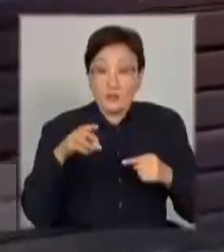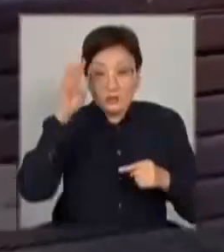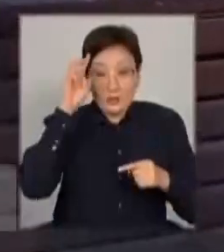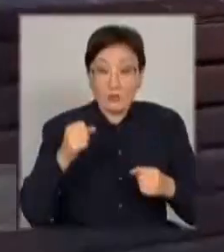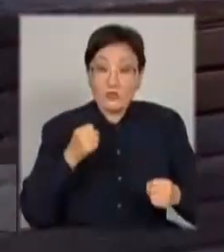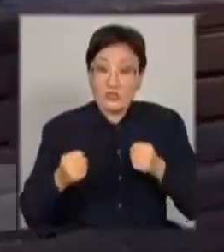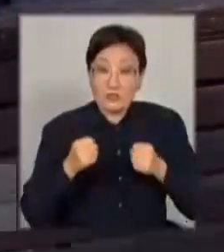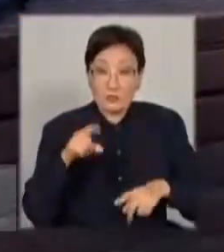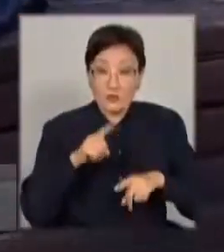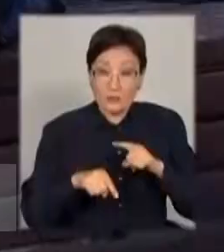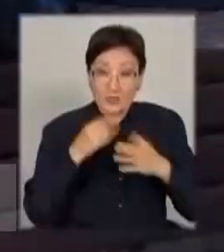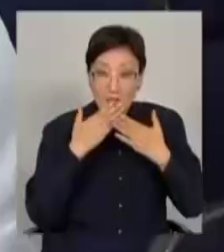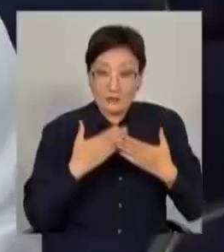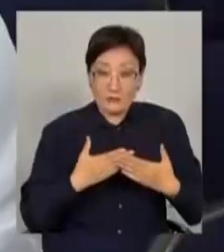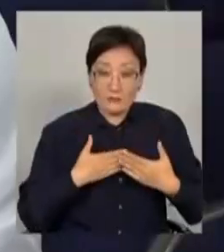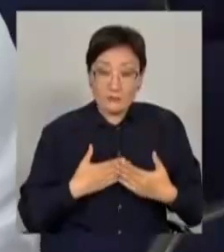укрепляют